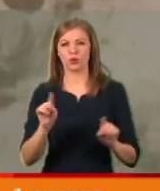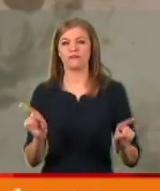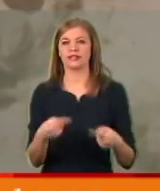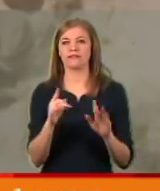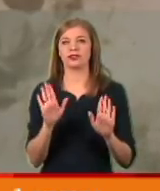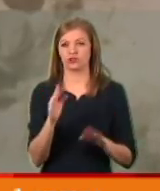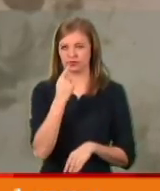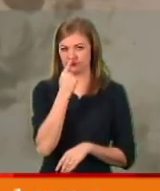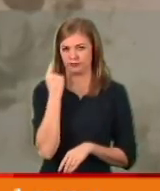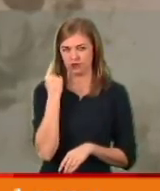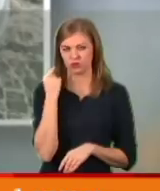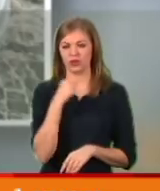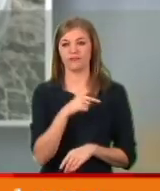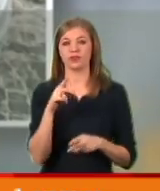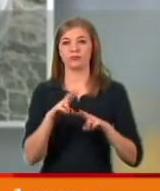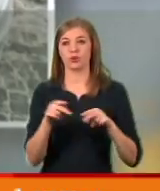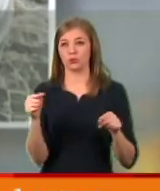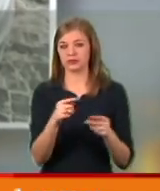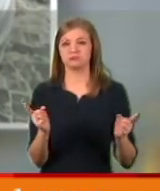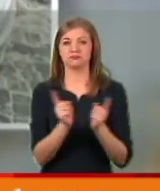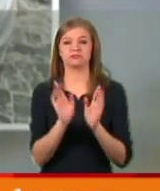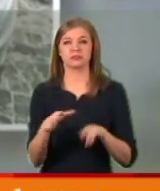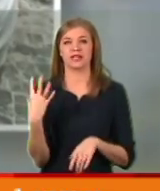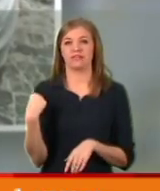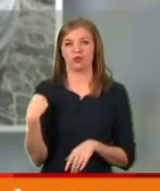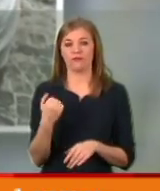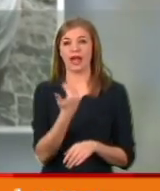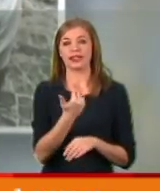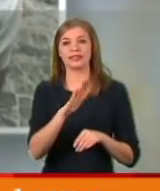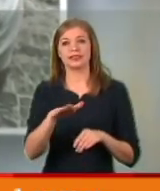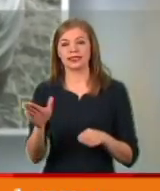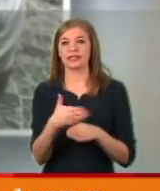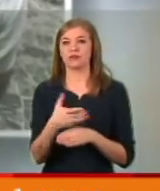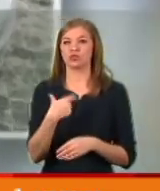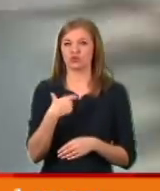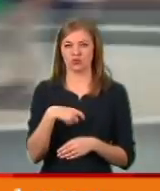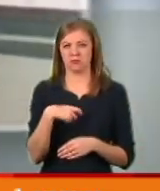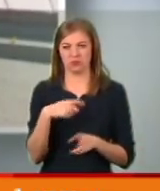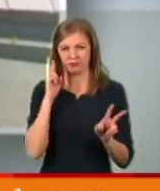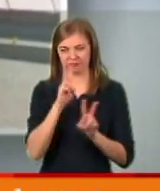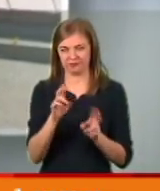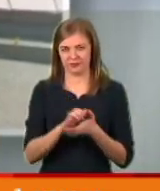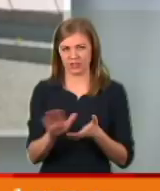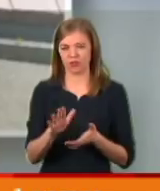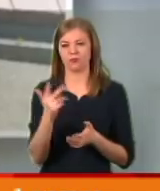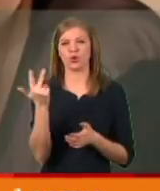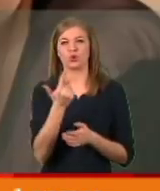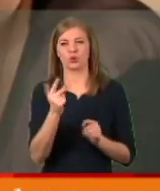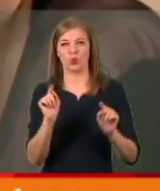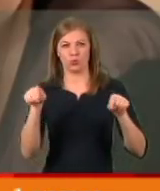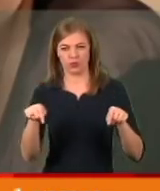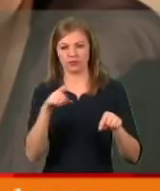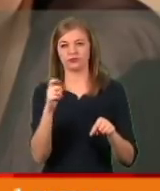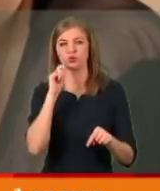лише нещодавно. Кузини зустрілися у Львові, а от їхні діти між собою незнайомі. Троюрідні – Наталя